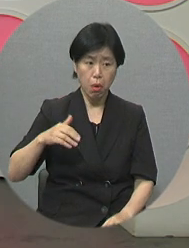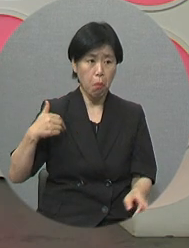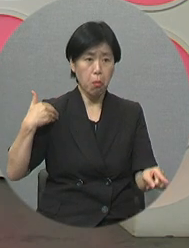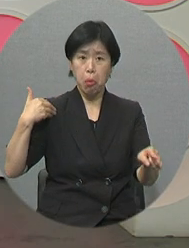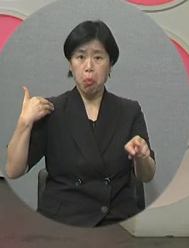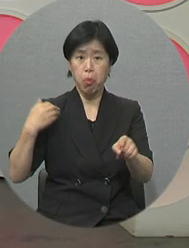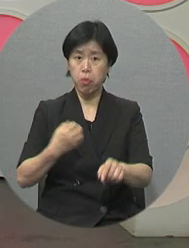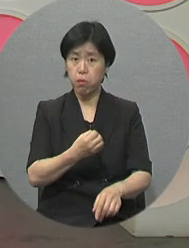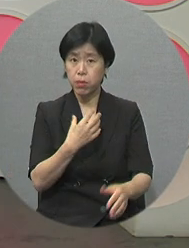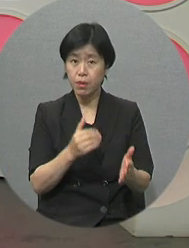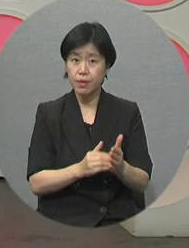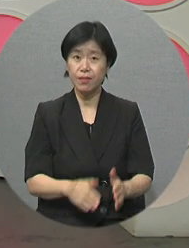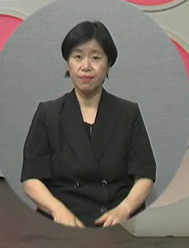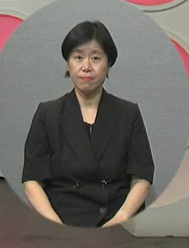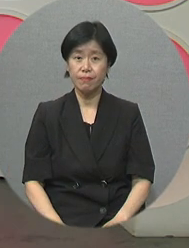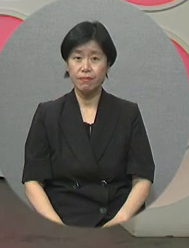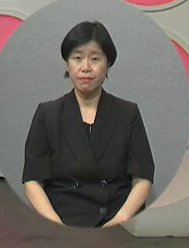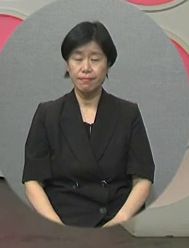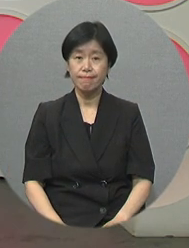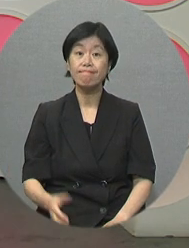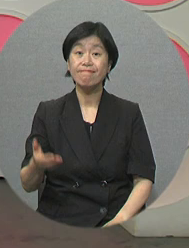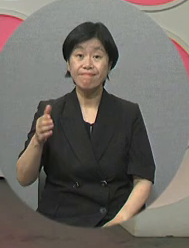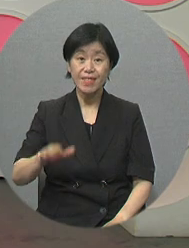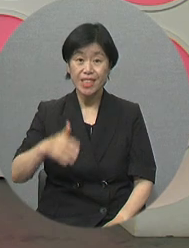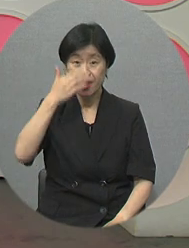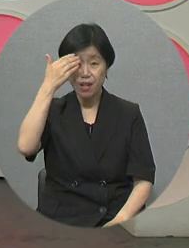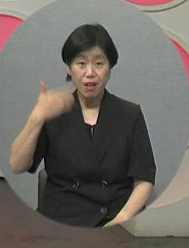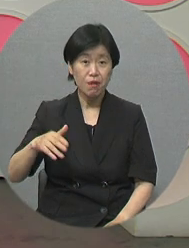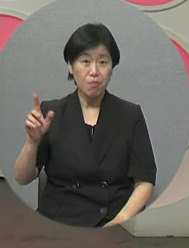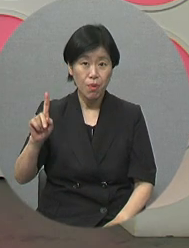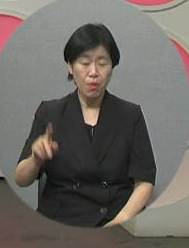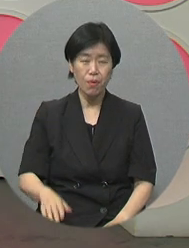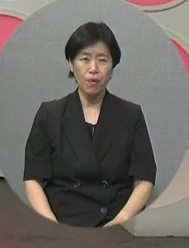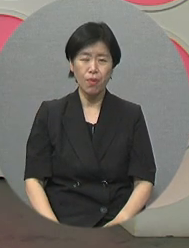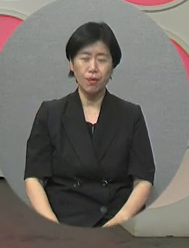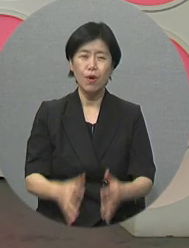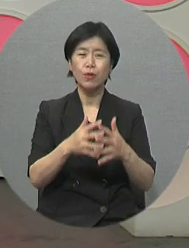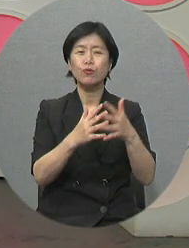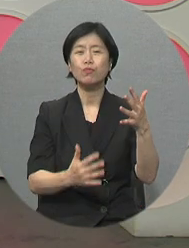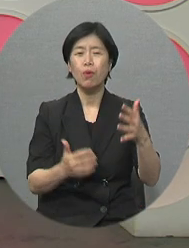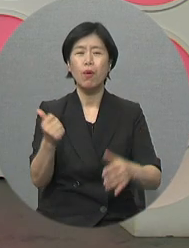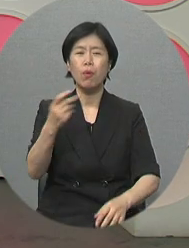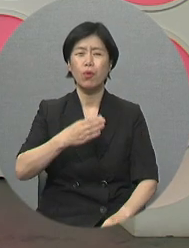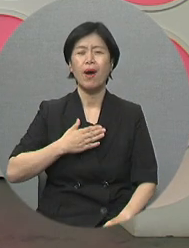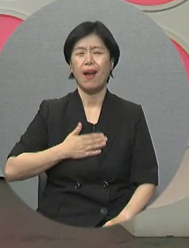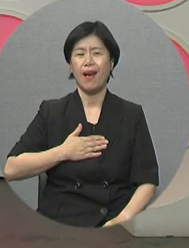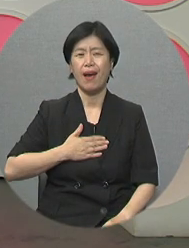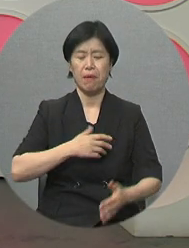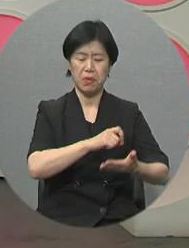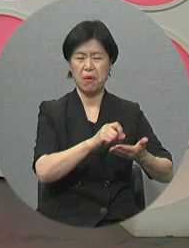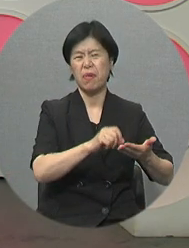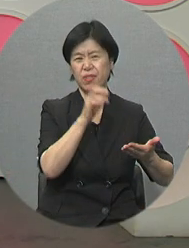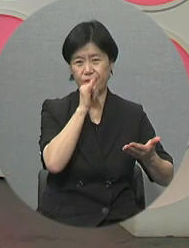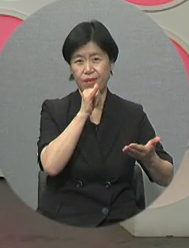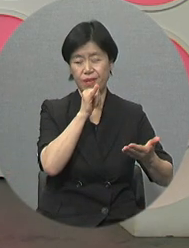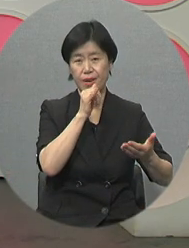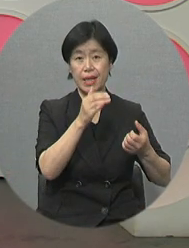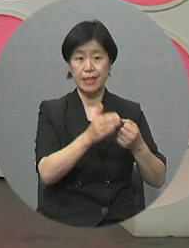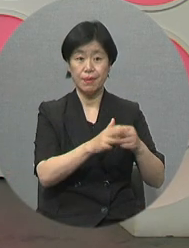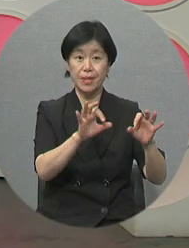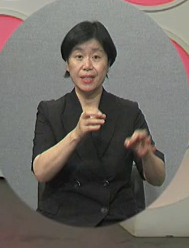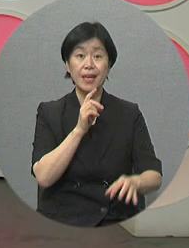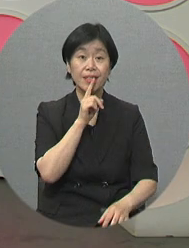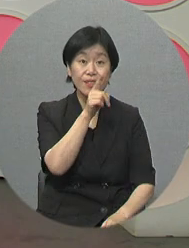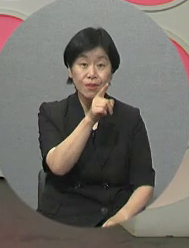했습니다. 하지만 제가 수표 번호를 적어둔 게 그나마 다행이었습니다. 신고를 한